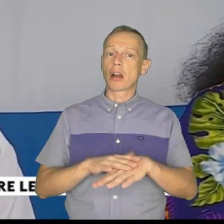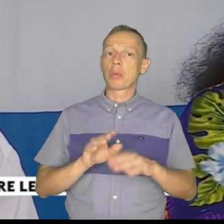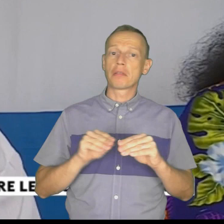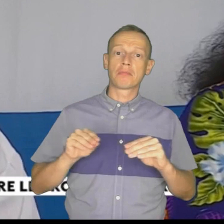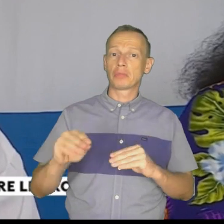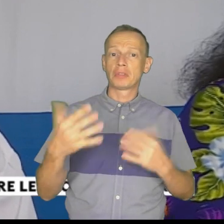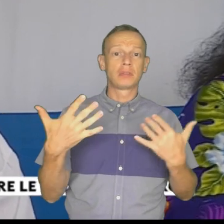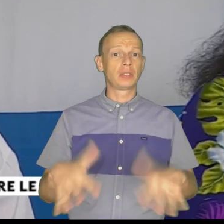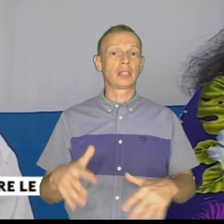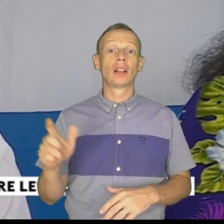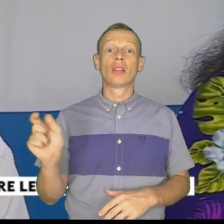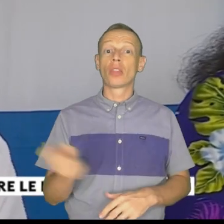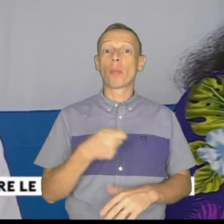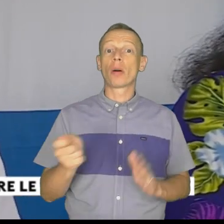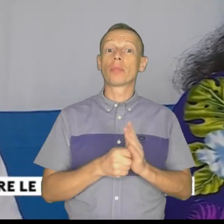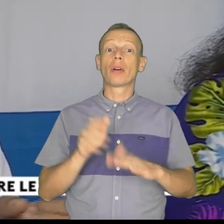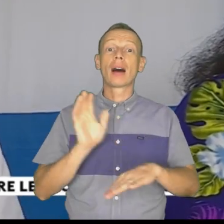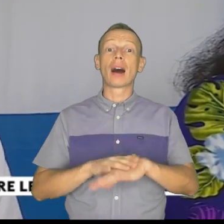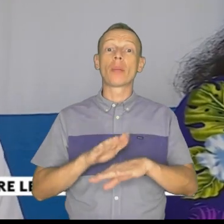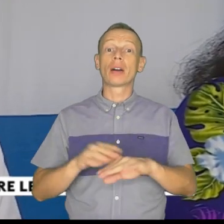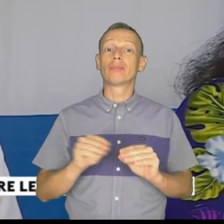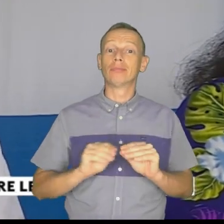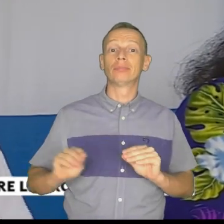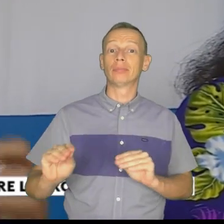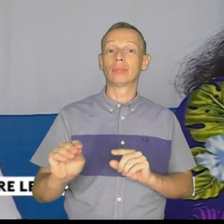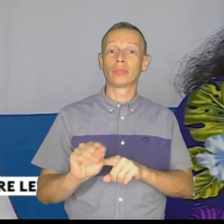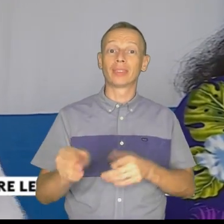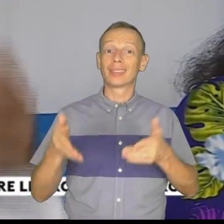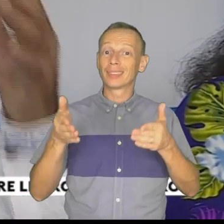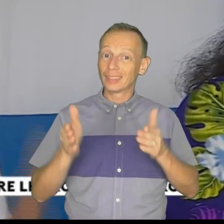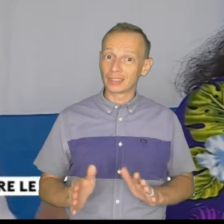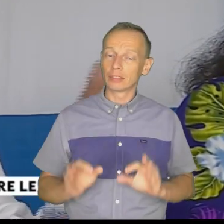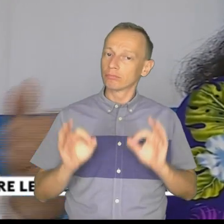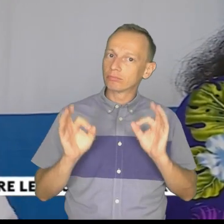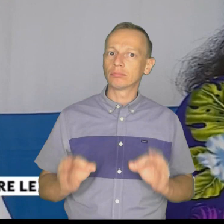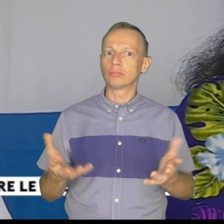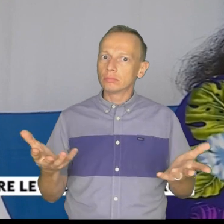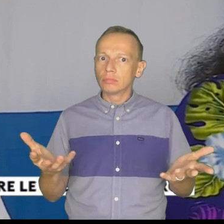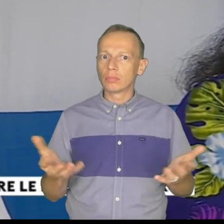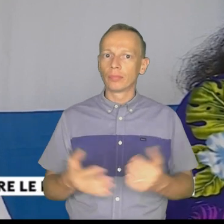On a fait appel. Et en principe, quand on fait appel, cette décision-là tombe.